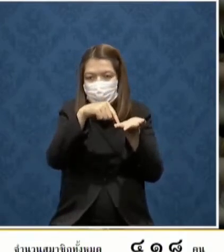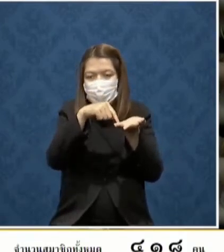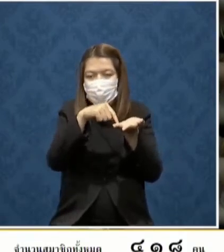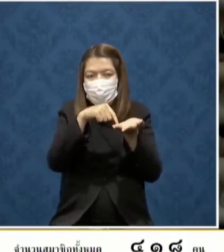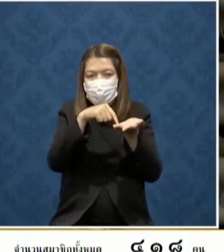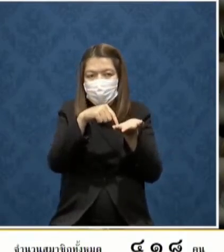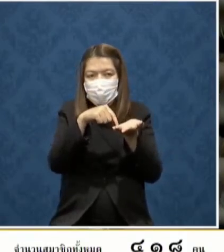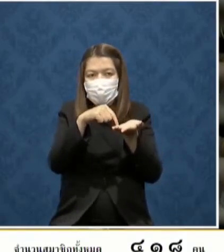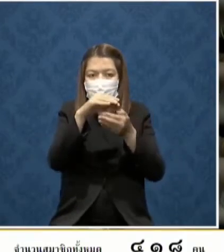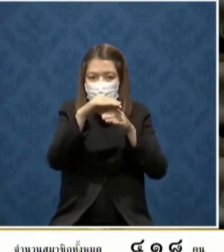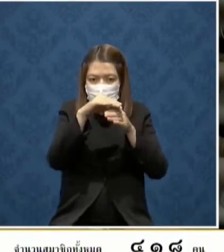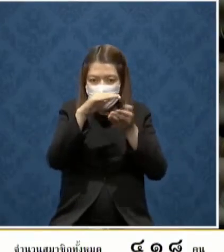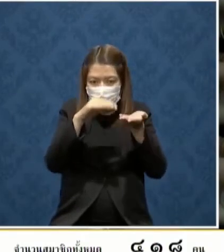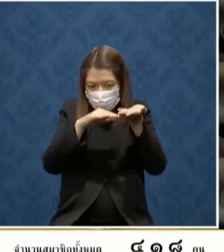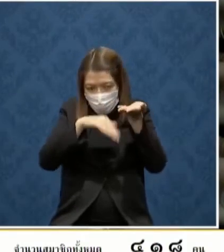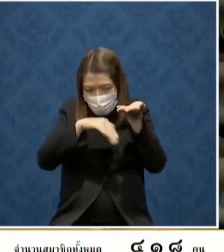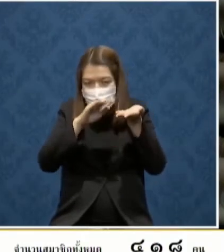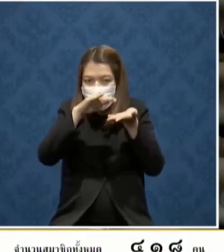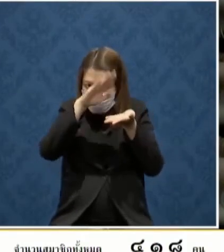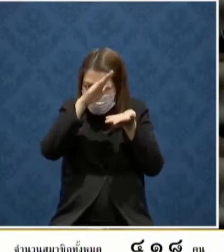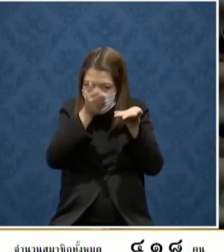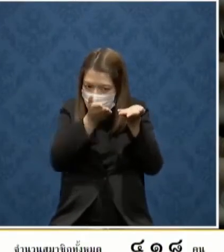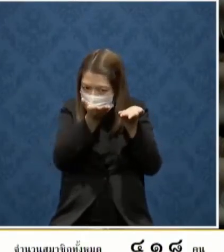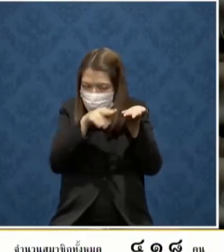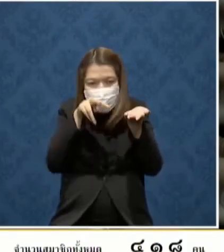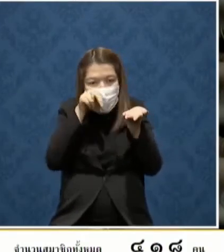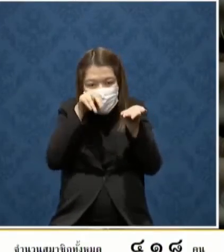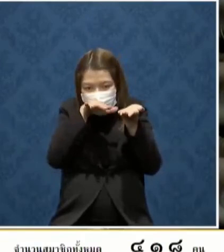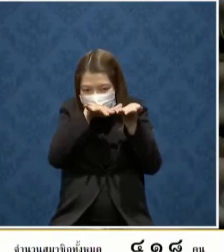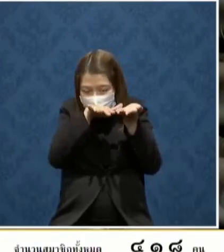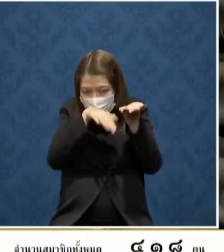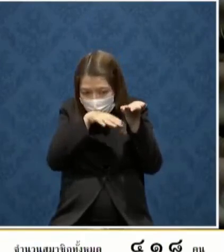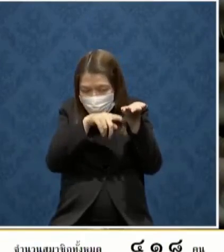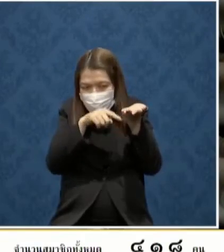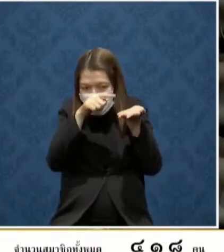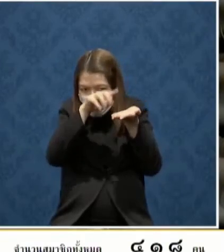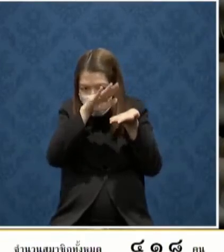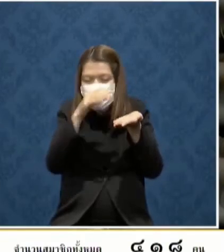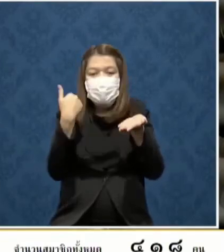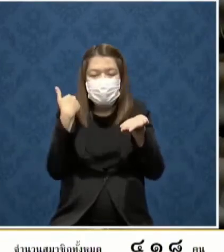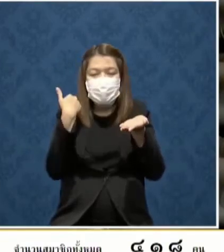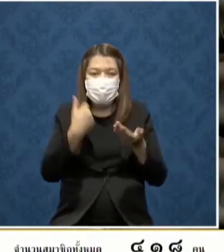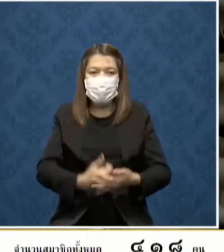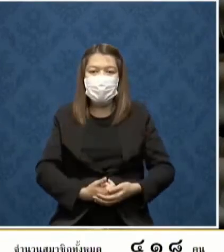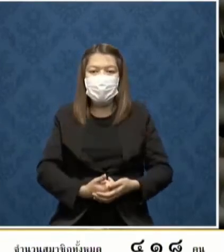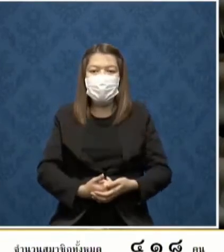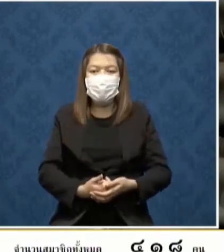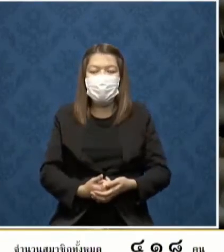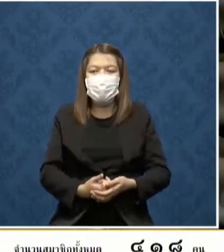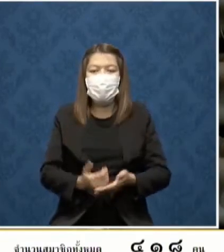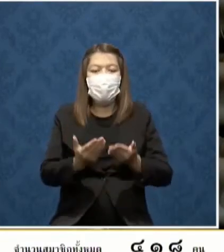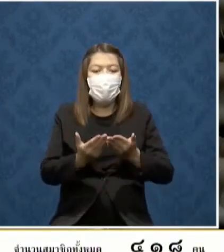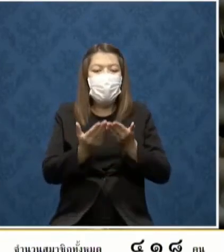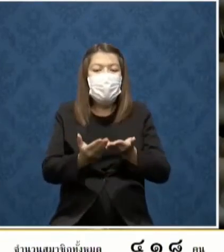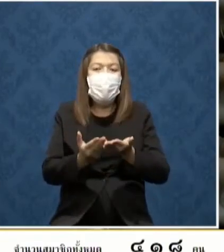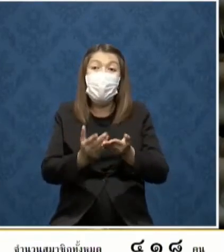นเหือน้ำ ผิวน้ำแล้วก็ใ้น้ำคือเรือท่ประทาน ตัเรือจะทำ